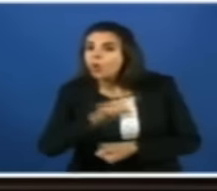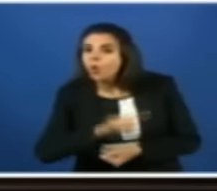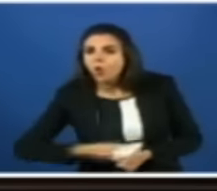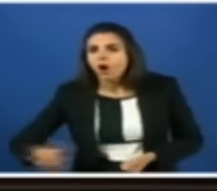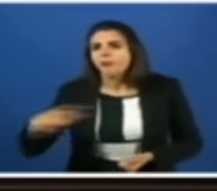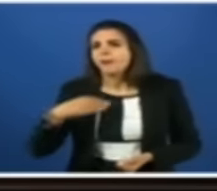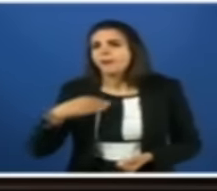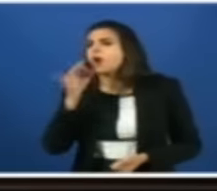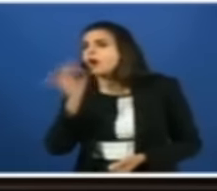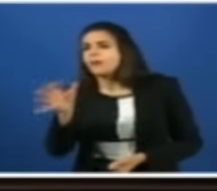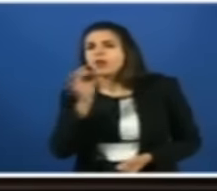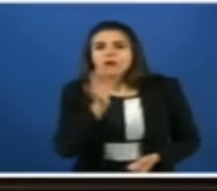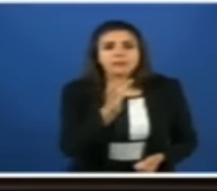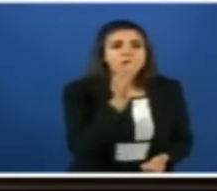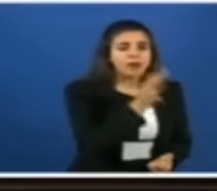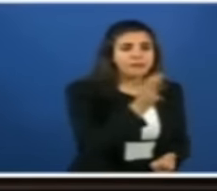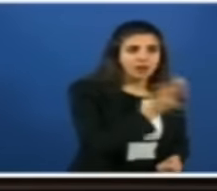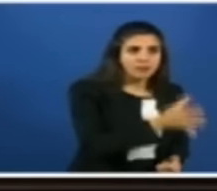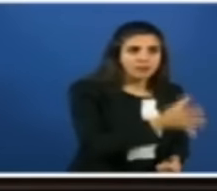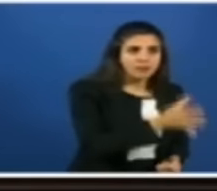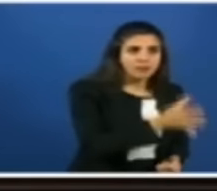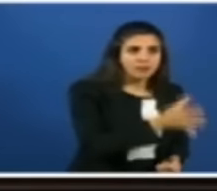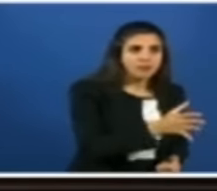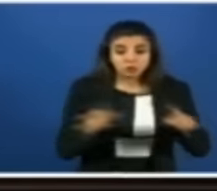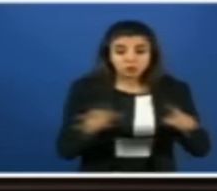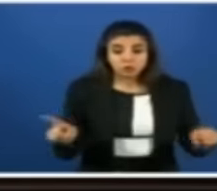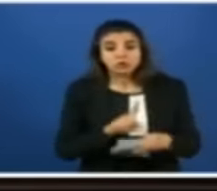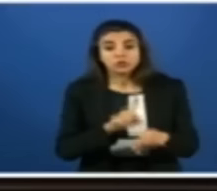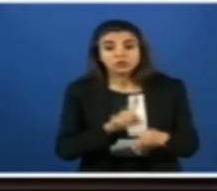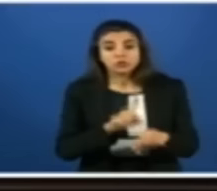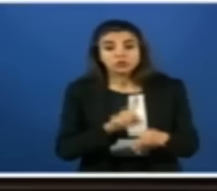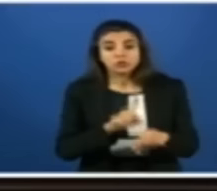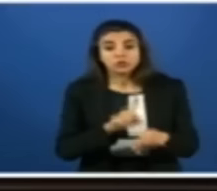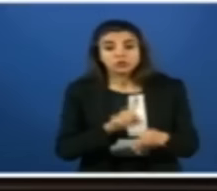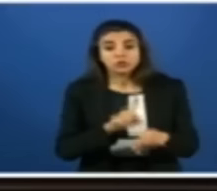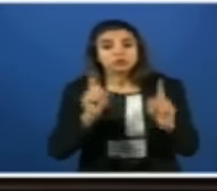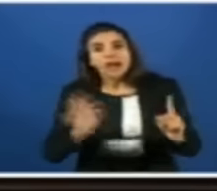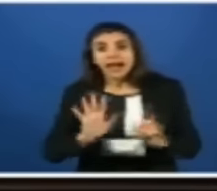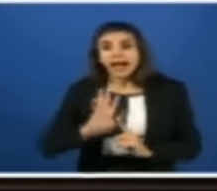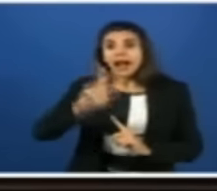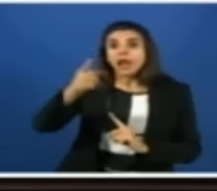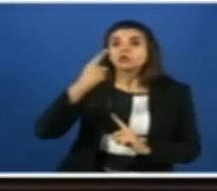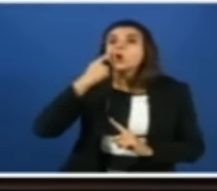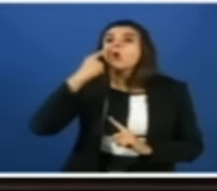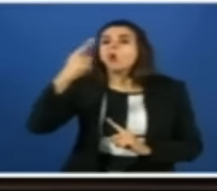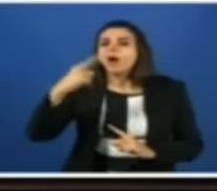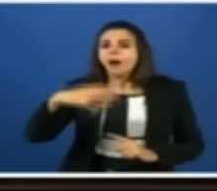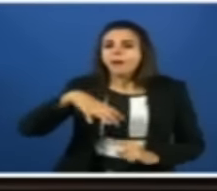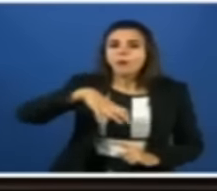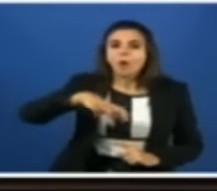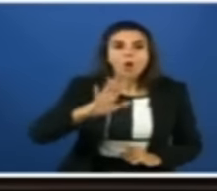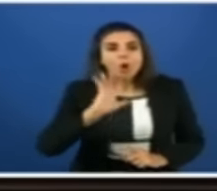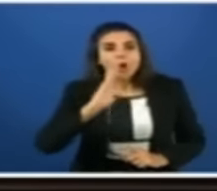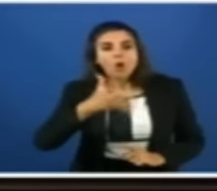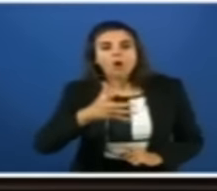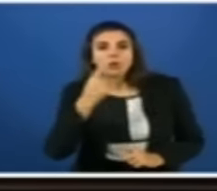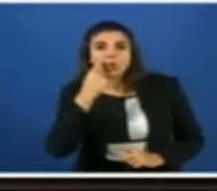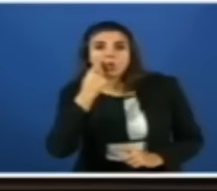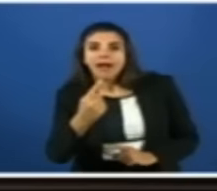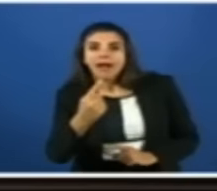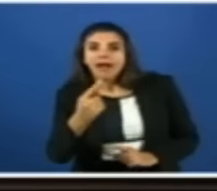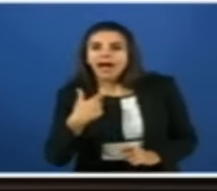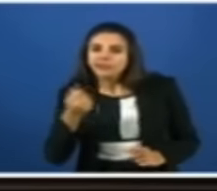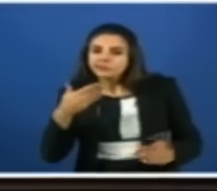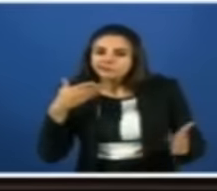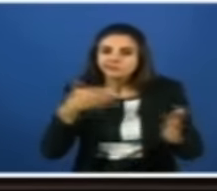buradan çağrı yapıyoruz. Uzun vadeli, geleceğe, bölgeye yatırım yapma planlarınız